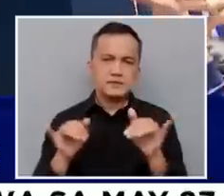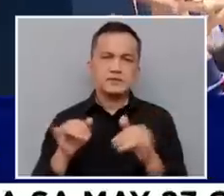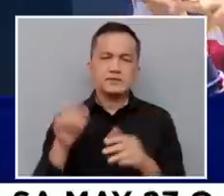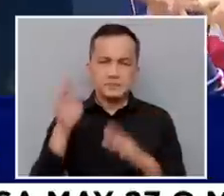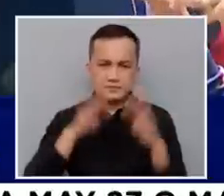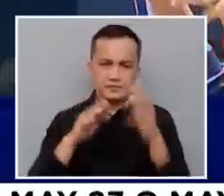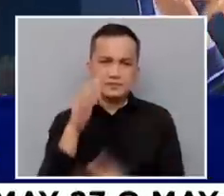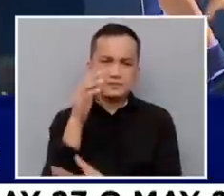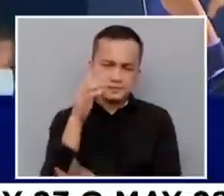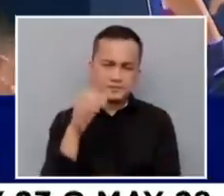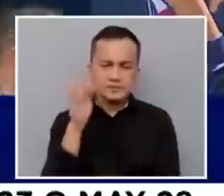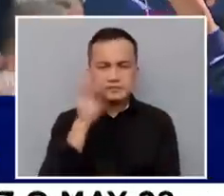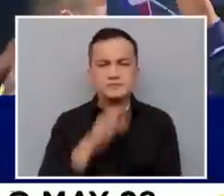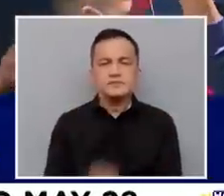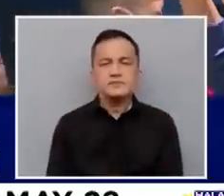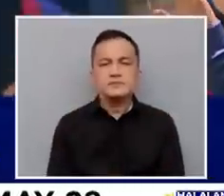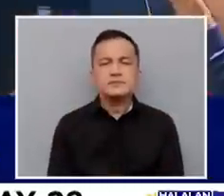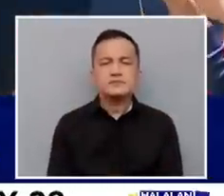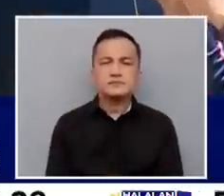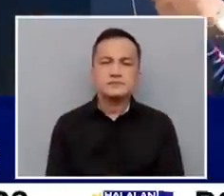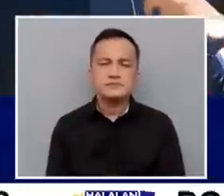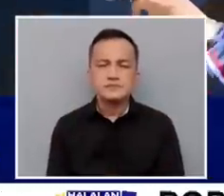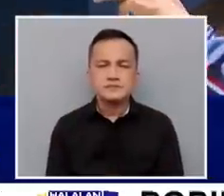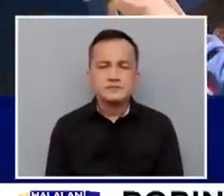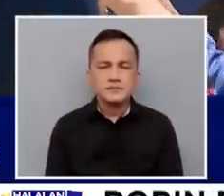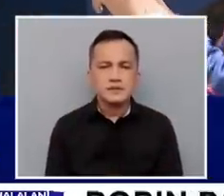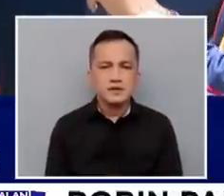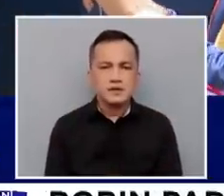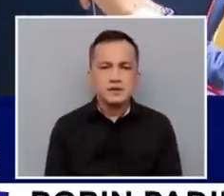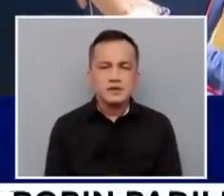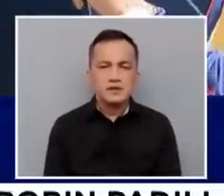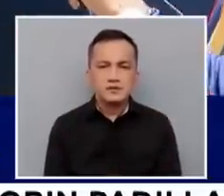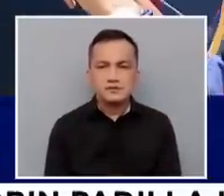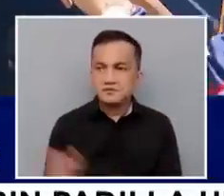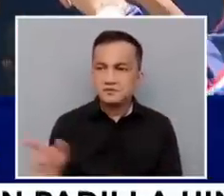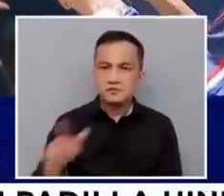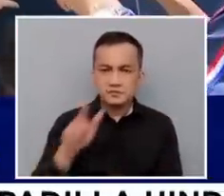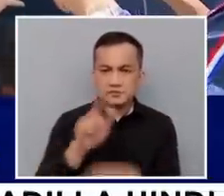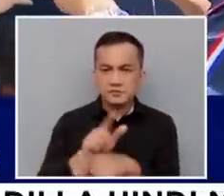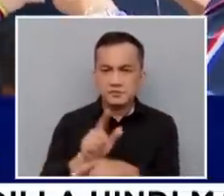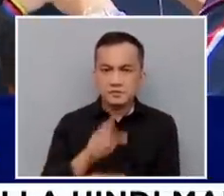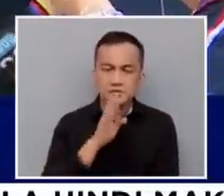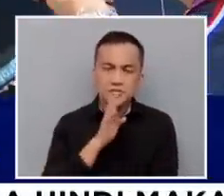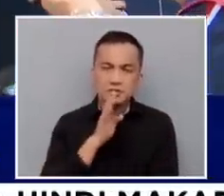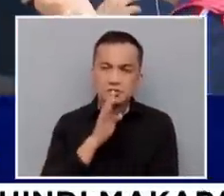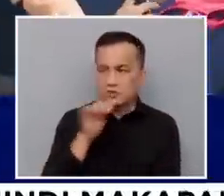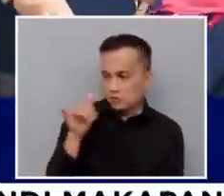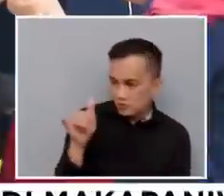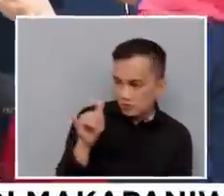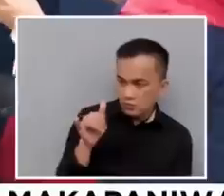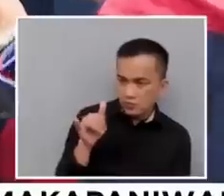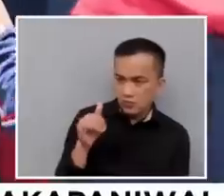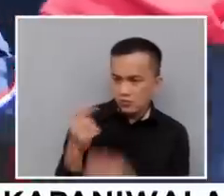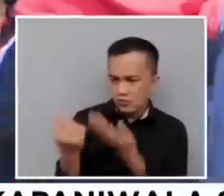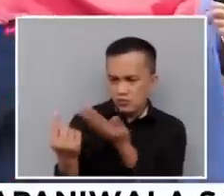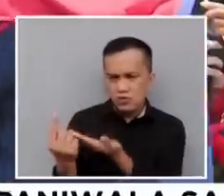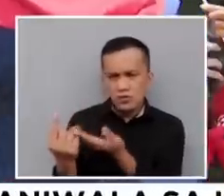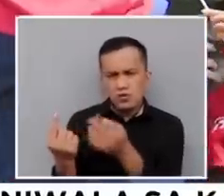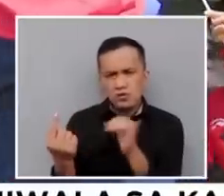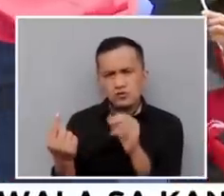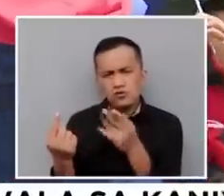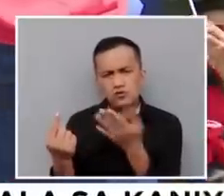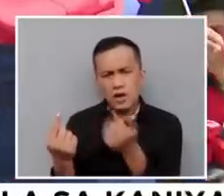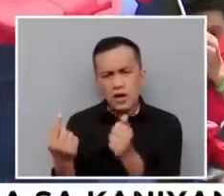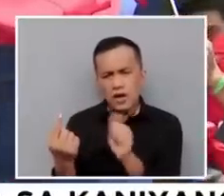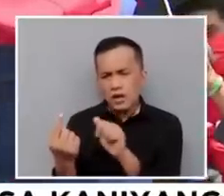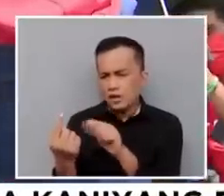mga Pilipino. Halimbawa, yung isang Marcos loyalist na nagsasalita habang kinukuna ng media, si Mang Joshua Osuya, ito